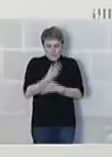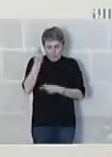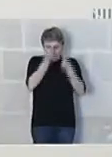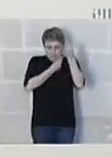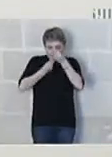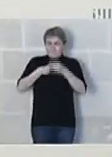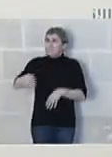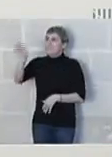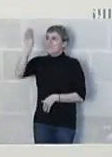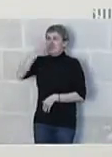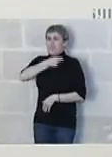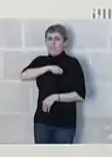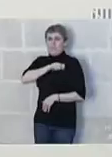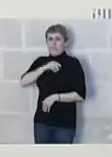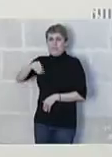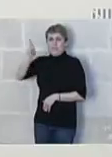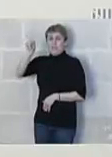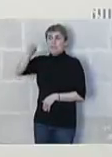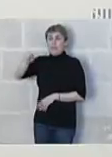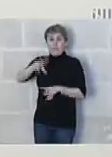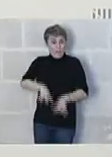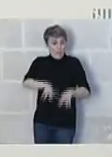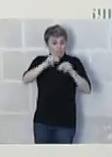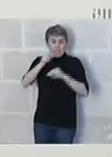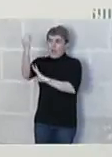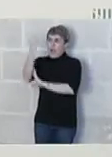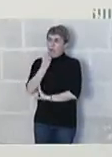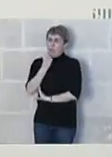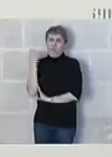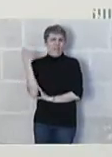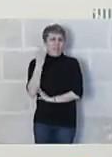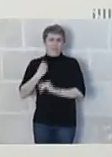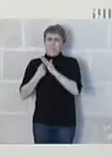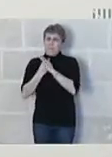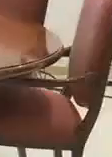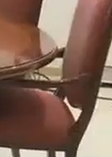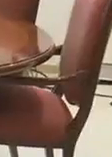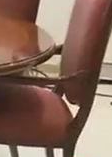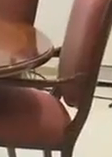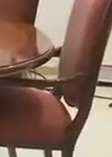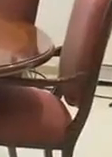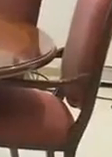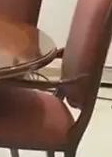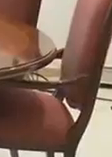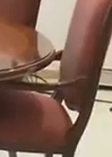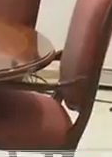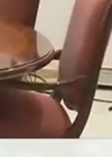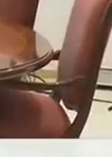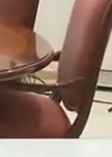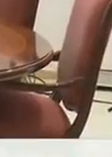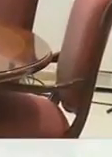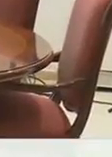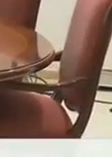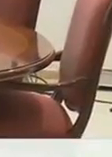en el govern d'Espanya, que també necessitarem un suport molt ràpid quan s'aturi aquesta situació del coronavirus. La reunió entre Sánchez i els